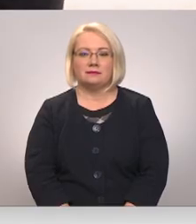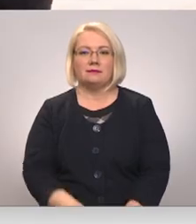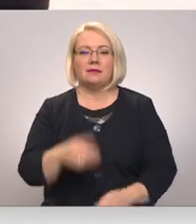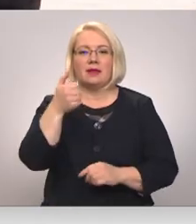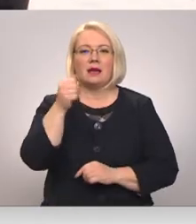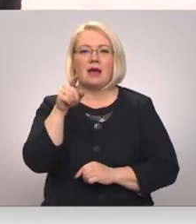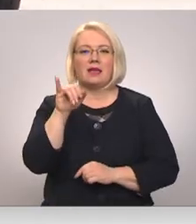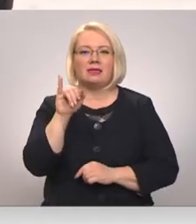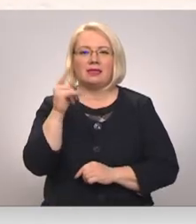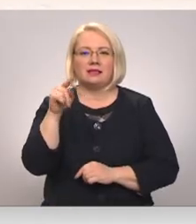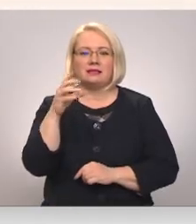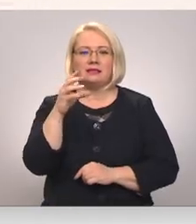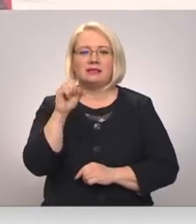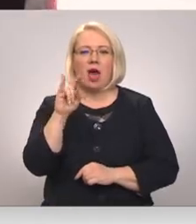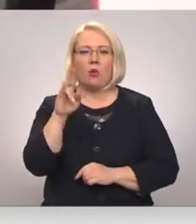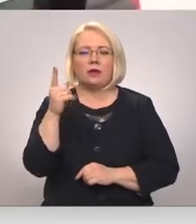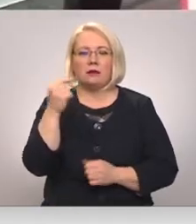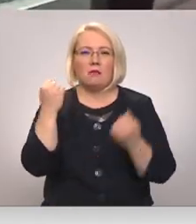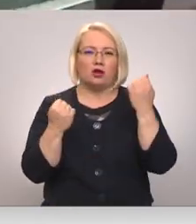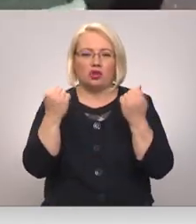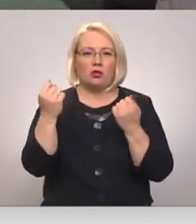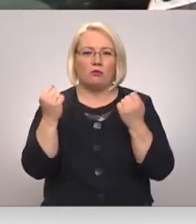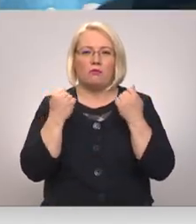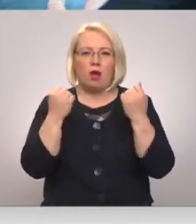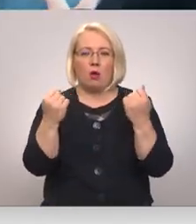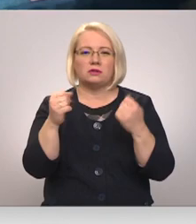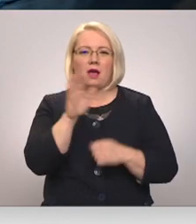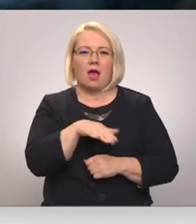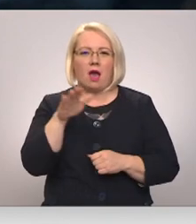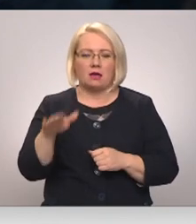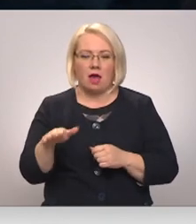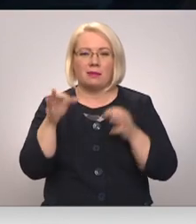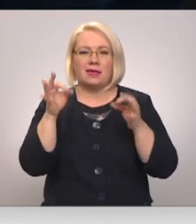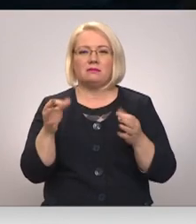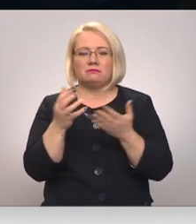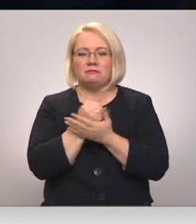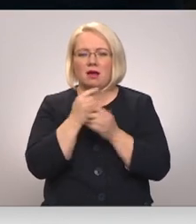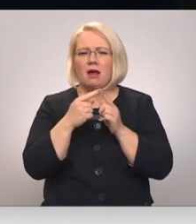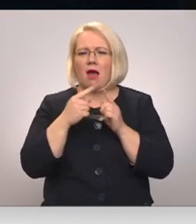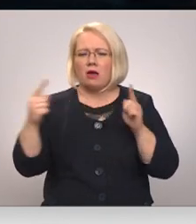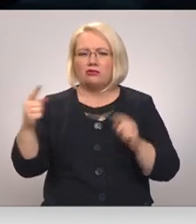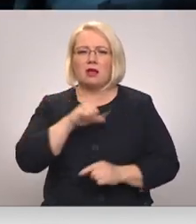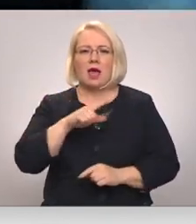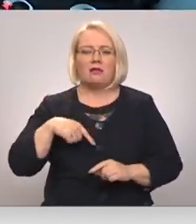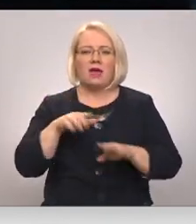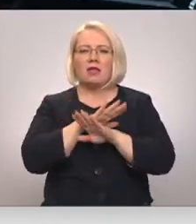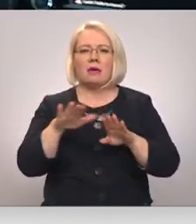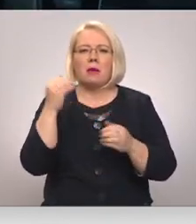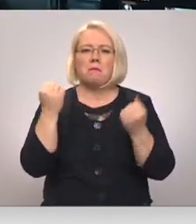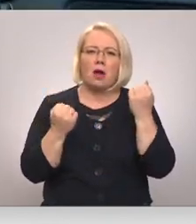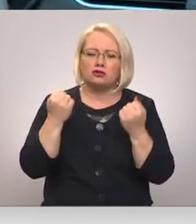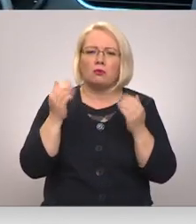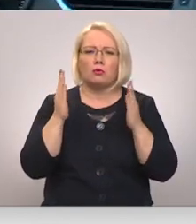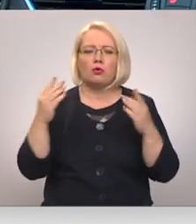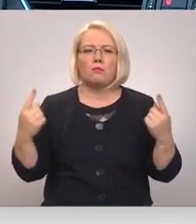Gatis Caunītis auto vada ar kājām. Tiesību iegūšana bija garš un piņķerīgs process. Latvijā nebija nevienas mašīnas, kas būtu